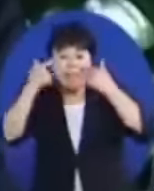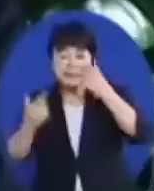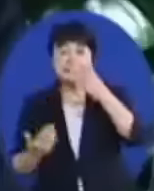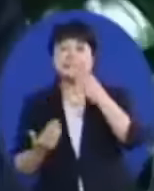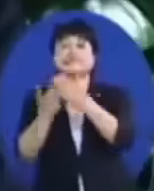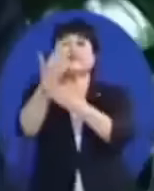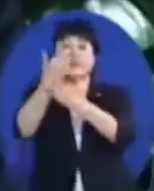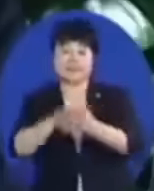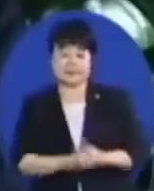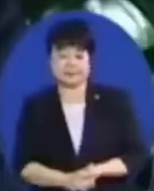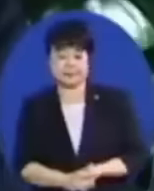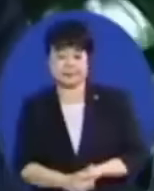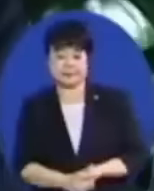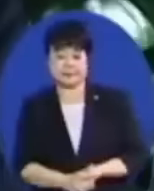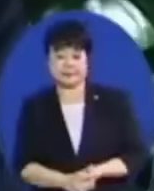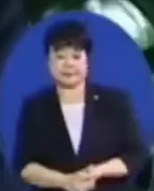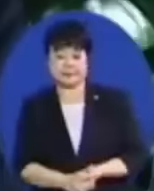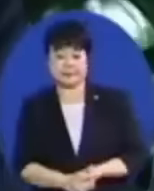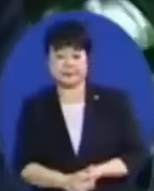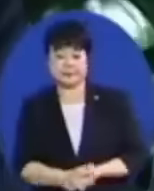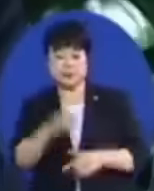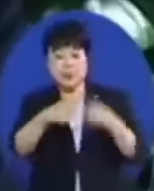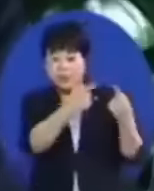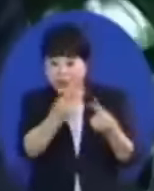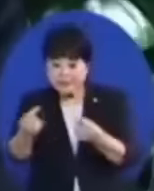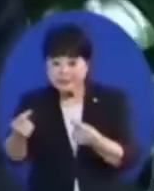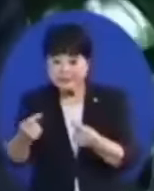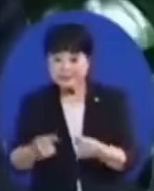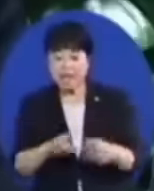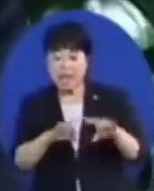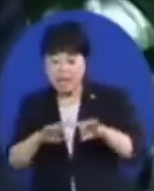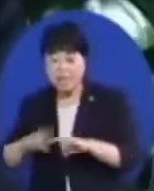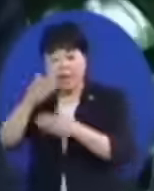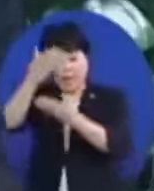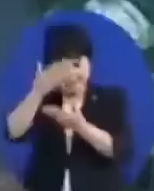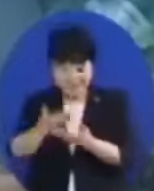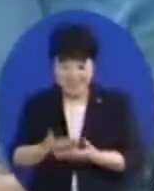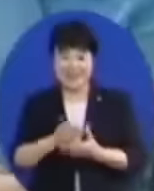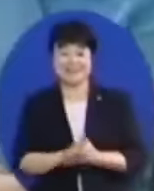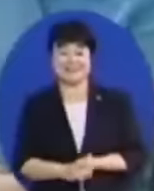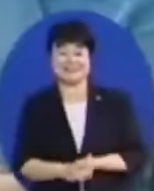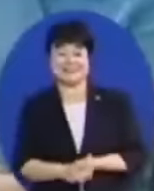일어나고 마는 것입니다. 한번 따라 말씀해주세요. 레마를 받자.